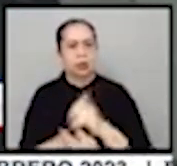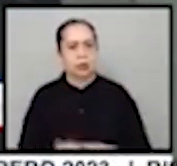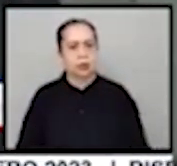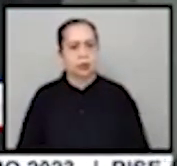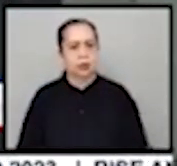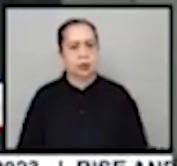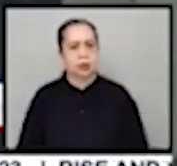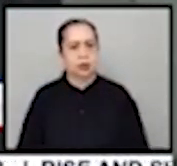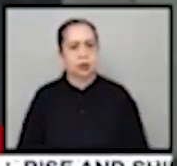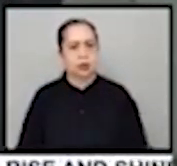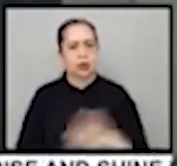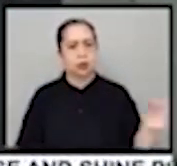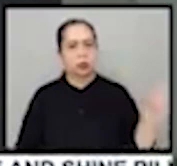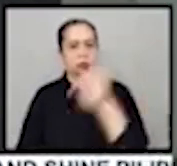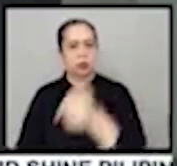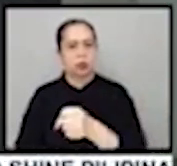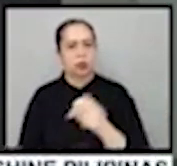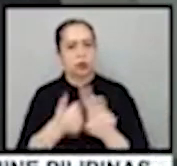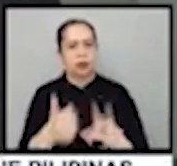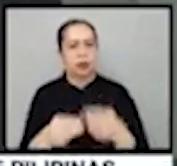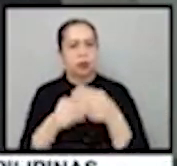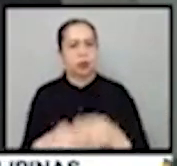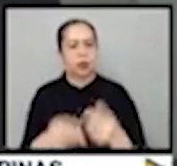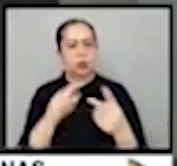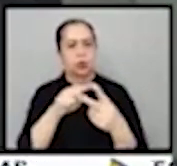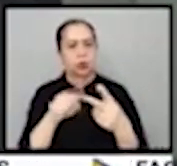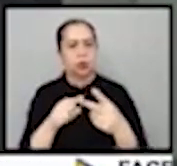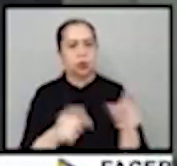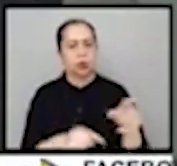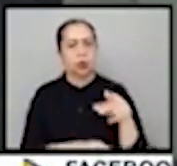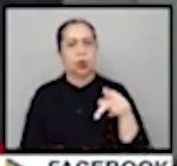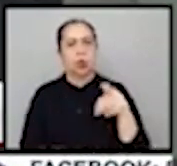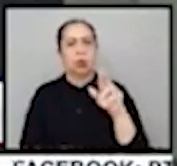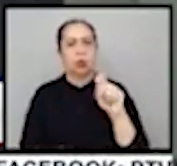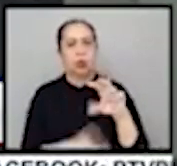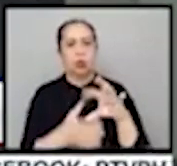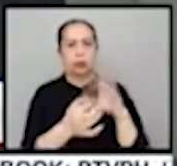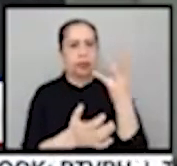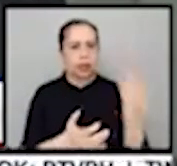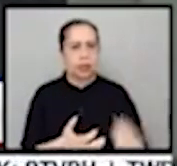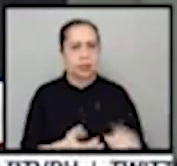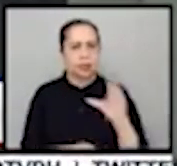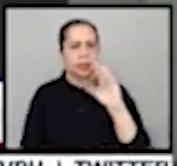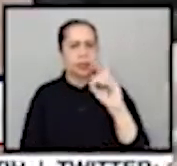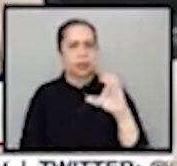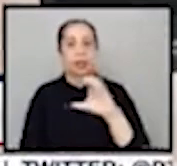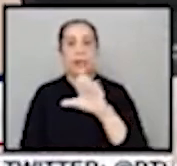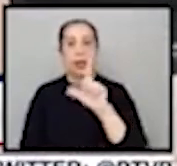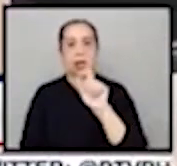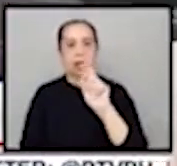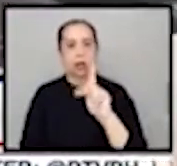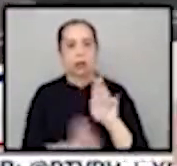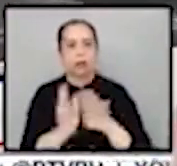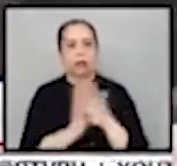daw ilalagay yung mga biktima, I can mention two. Una yung Port of Batangas, saka CDC, Clark Development Corporation. Bukod